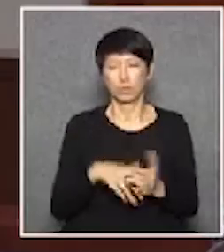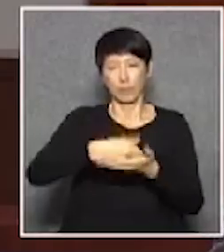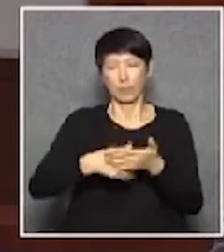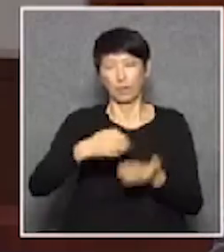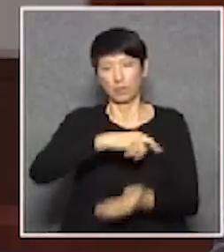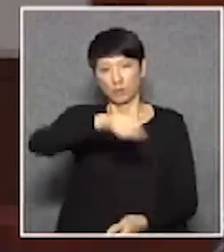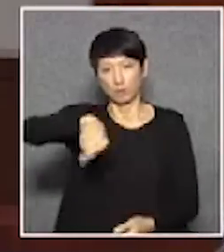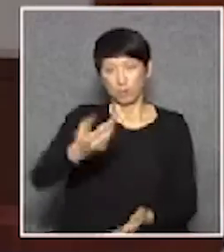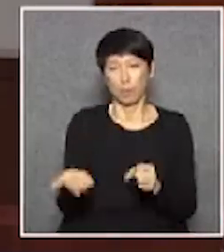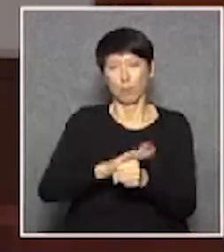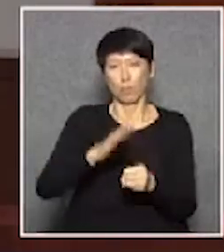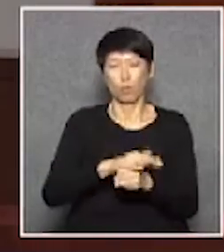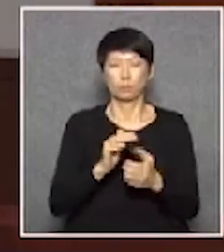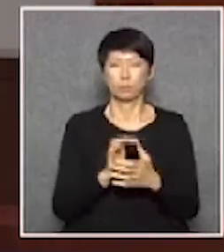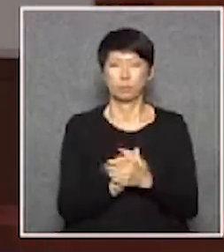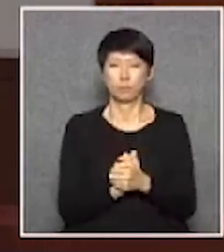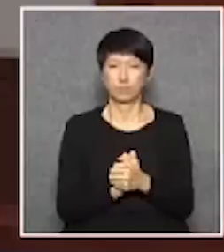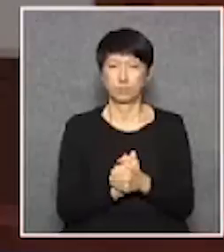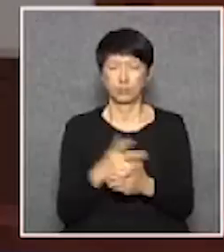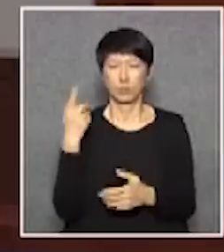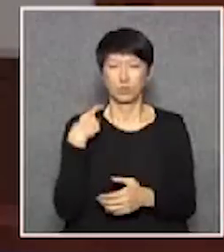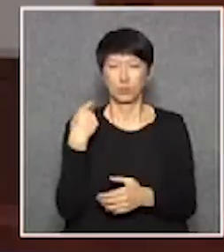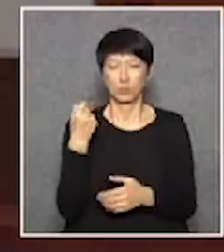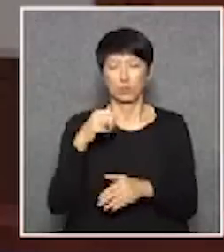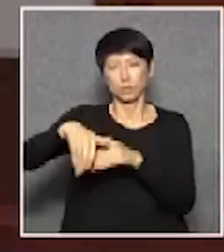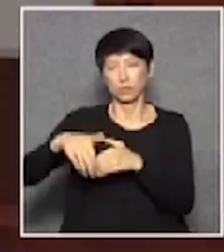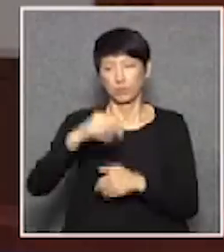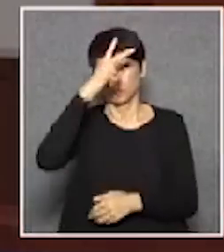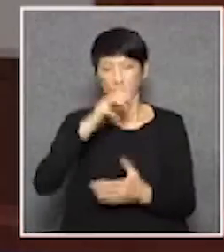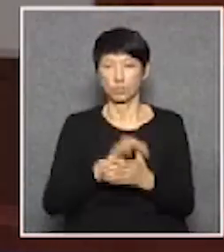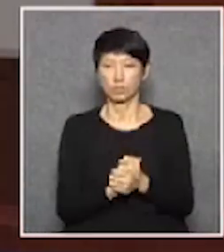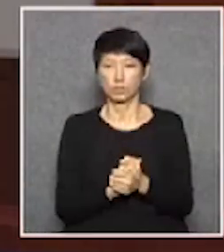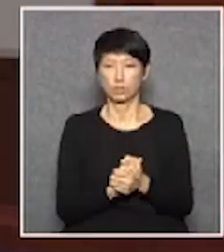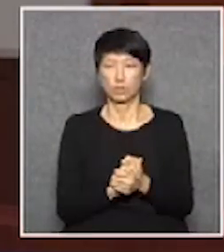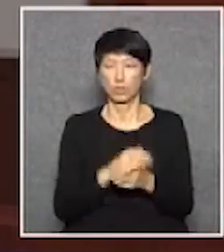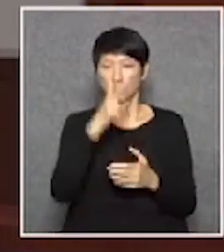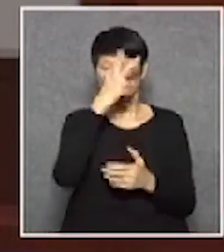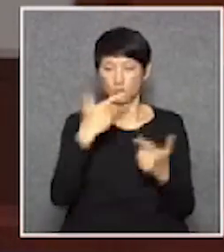方式补偿损失。近年乡事派和特区政府呢就开始冲突，